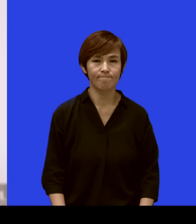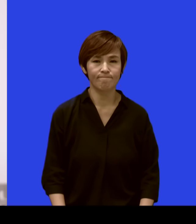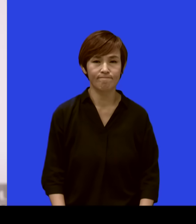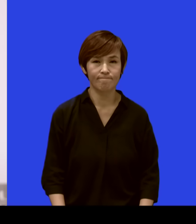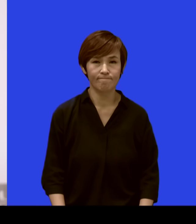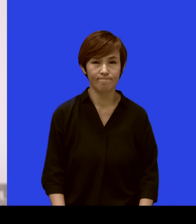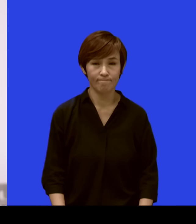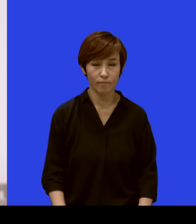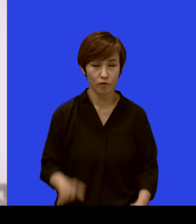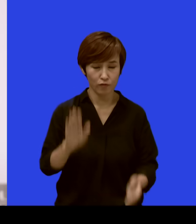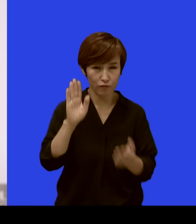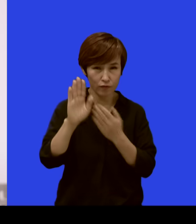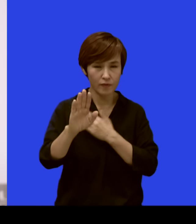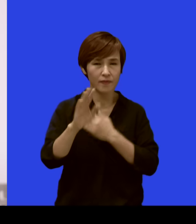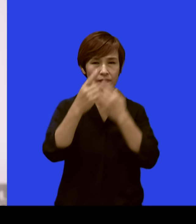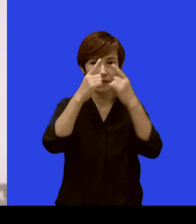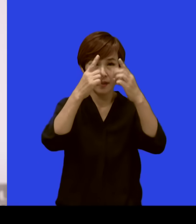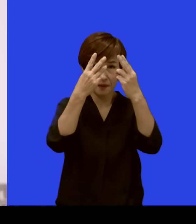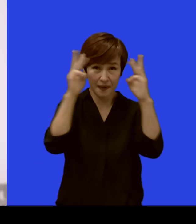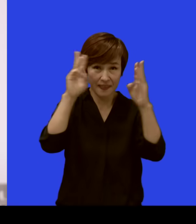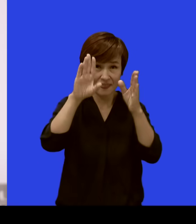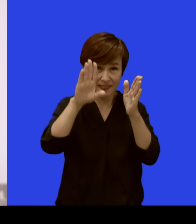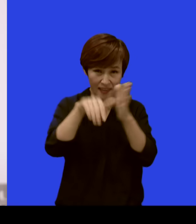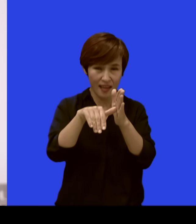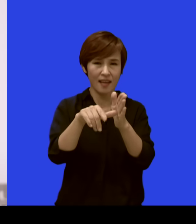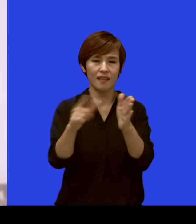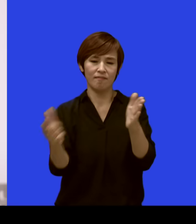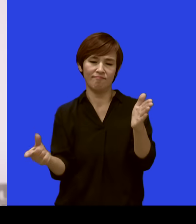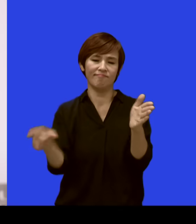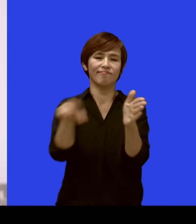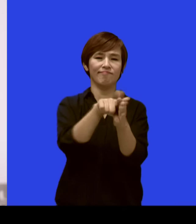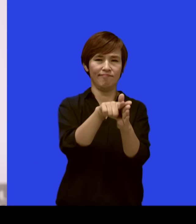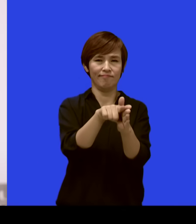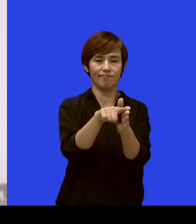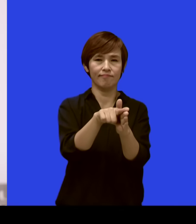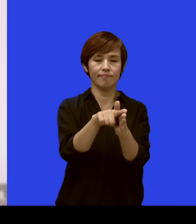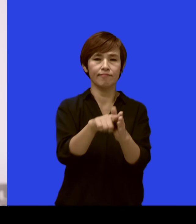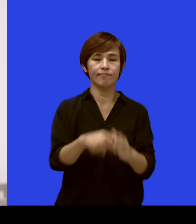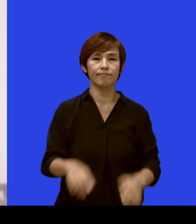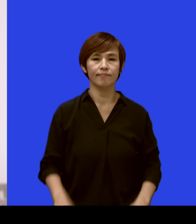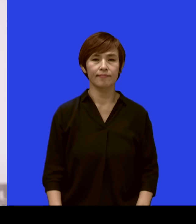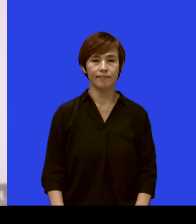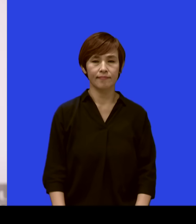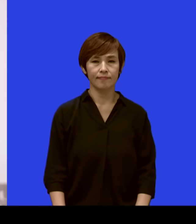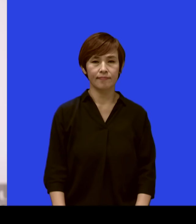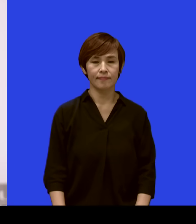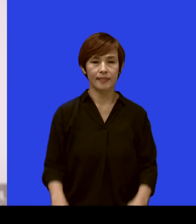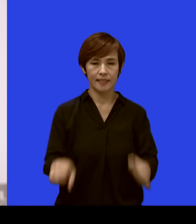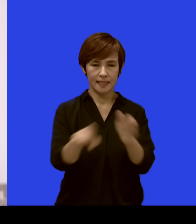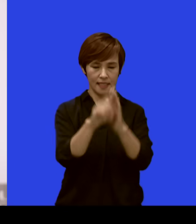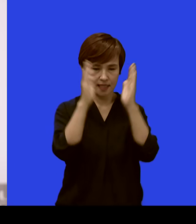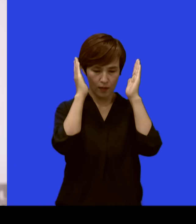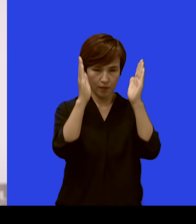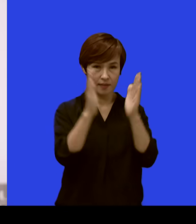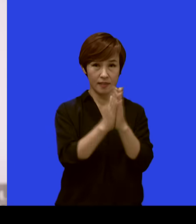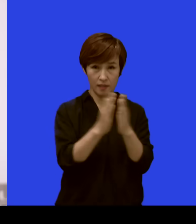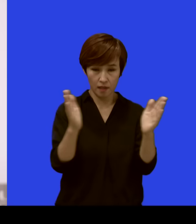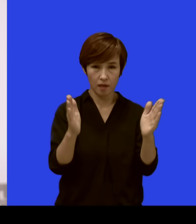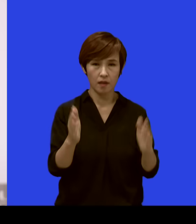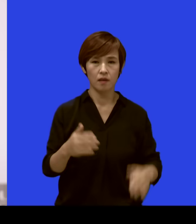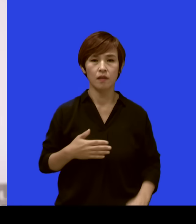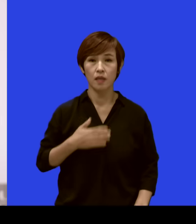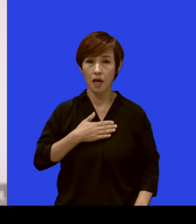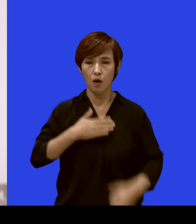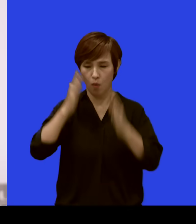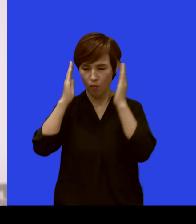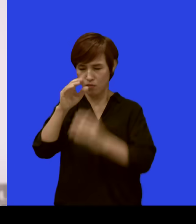돼서 다시 제가 대학교 3학년 때 회심을 한 번 더 경험을 하게 되고 예. 신학교를 갔는데 제가 그때 알았죠. 내가 그때 공부하는 건